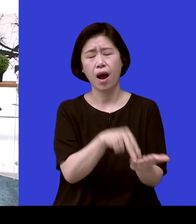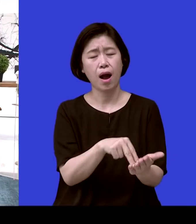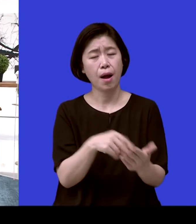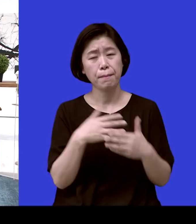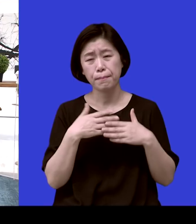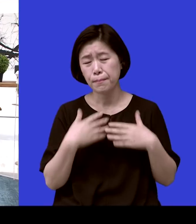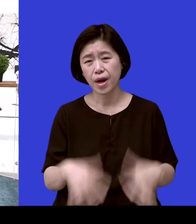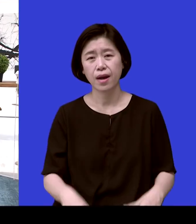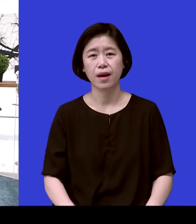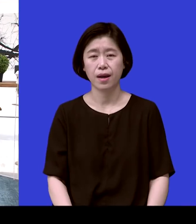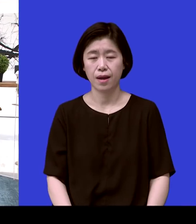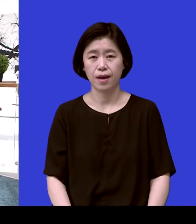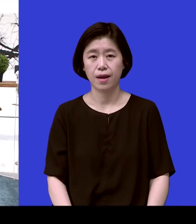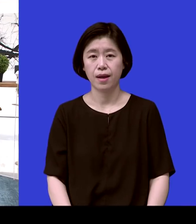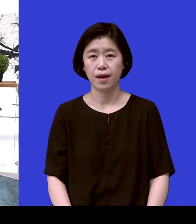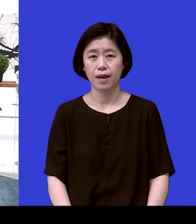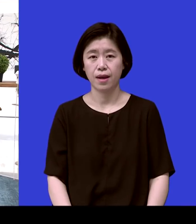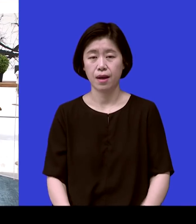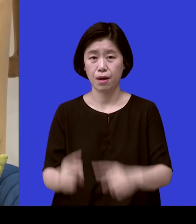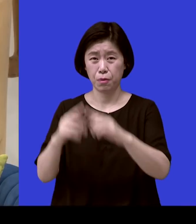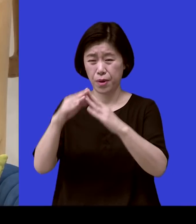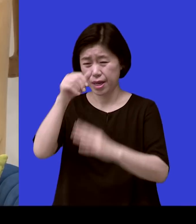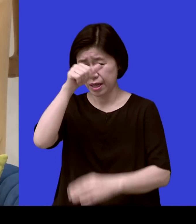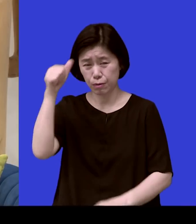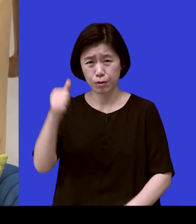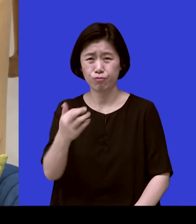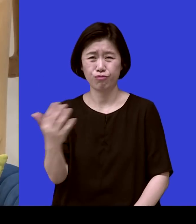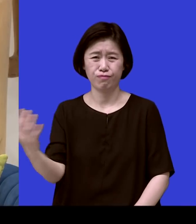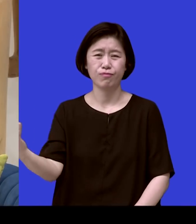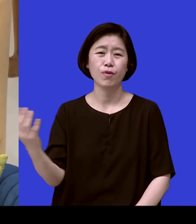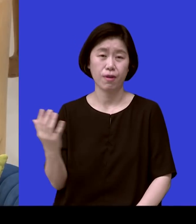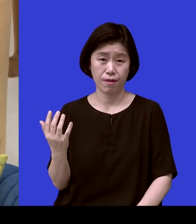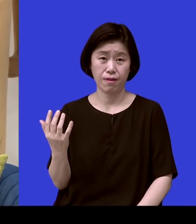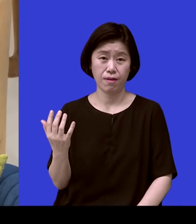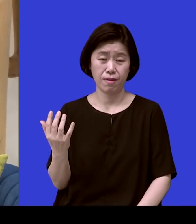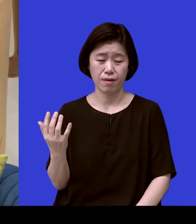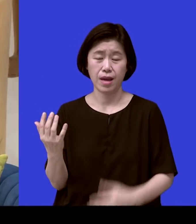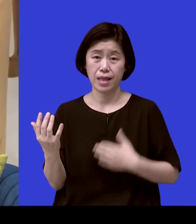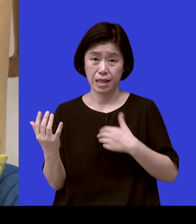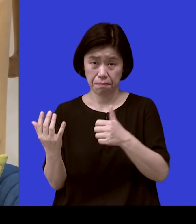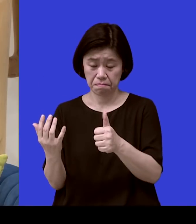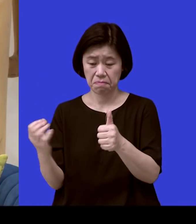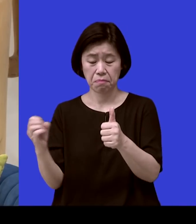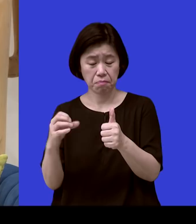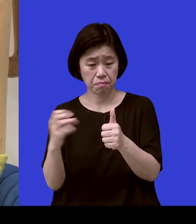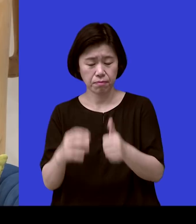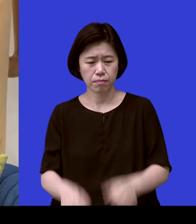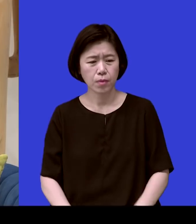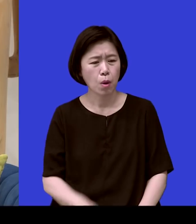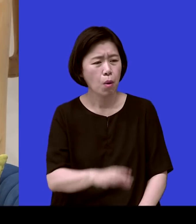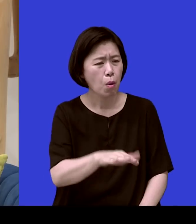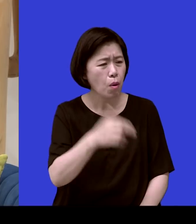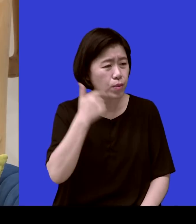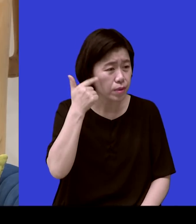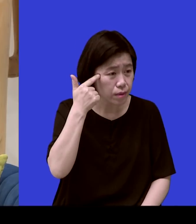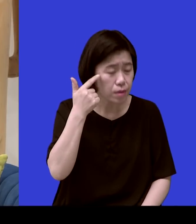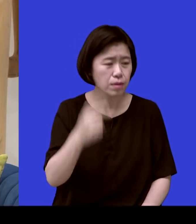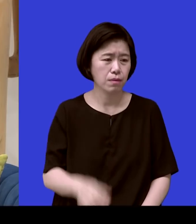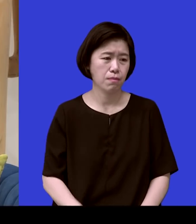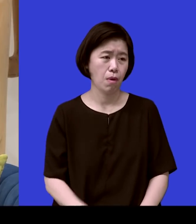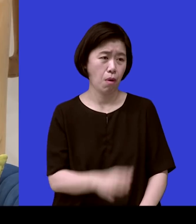방에 누워 있고 남편한테 목사님 저러다가 사모님 어떻게 될 것